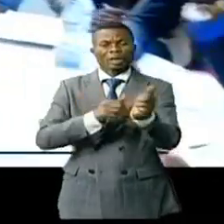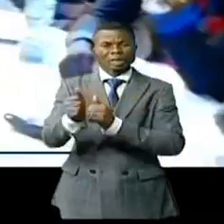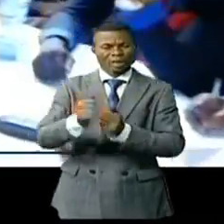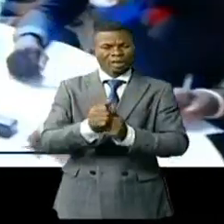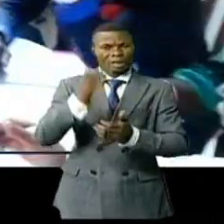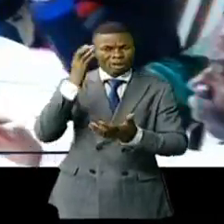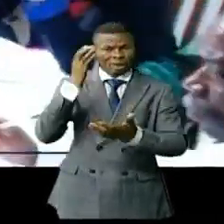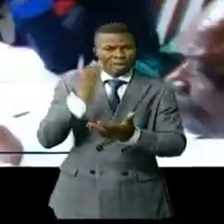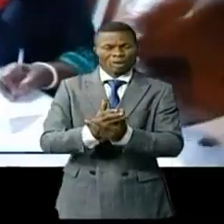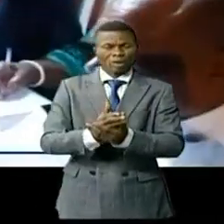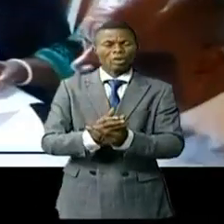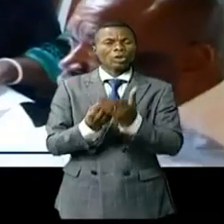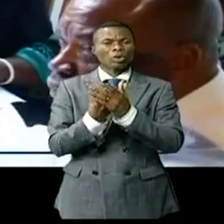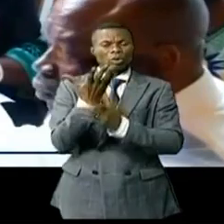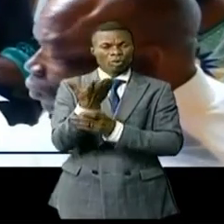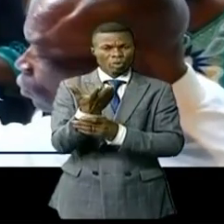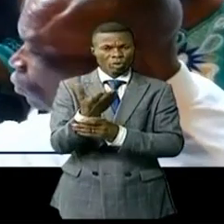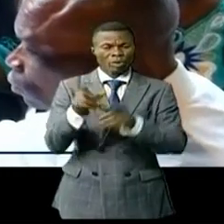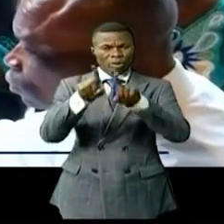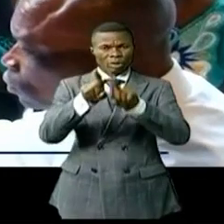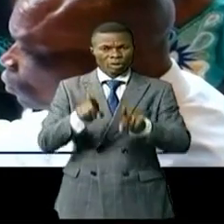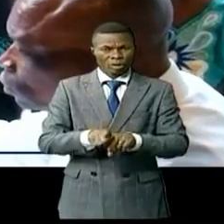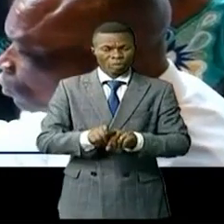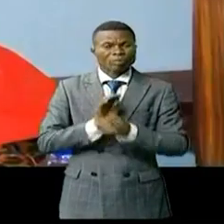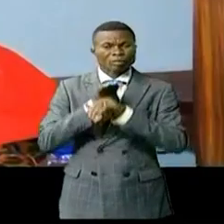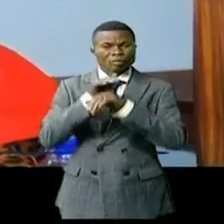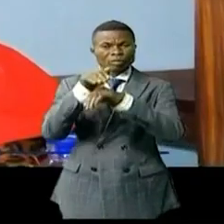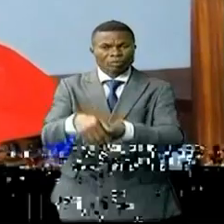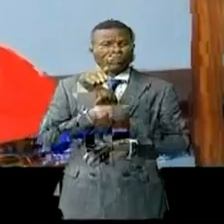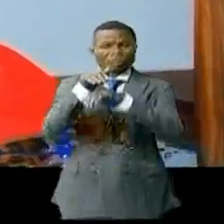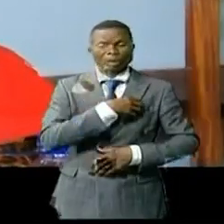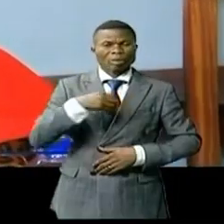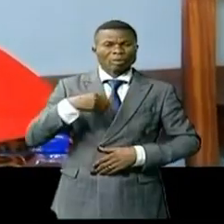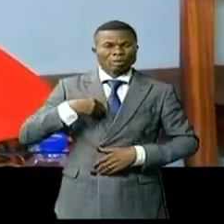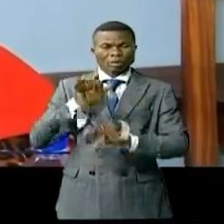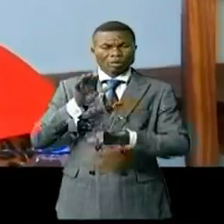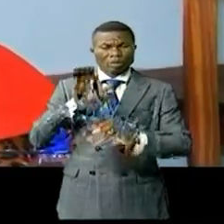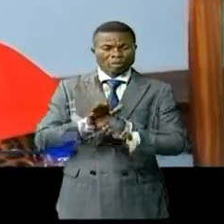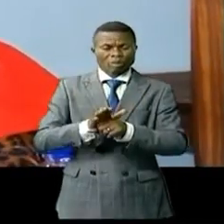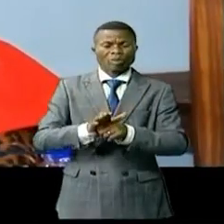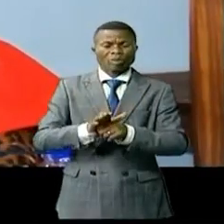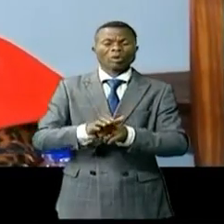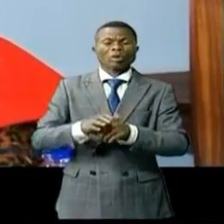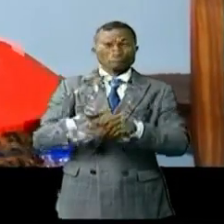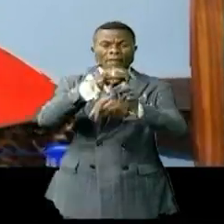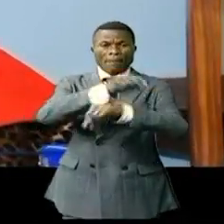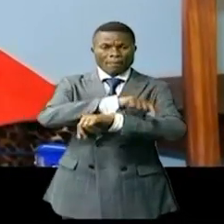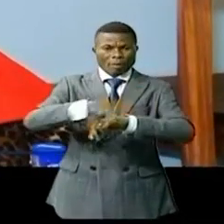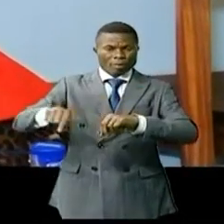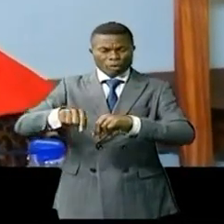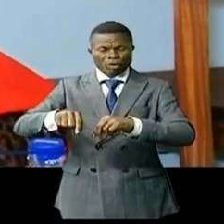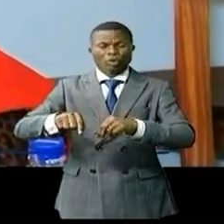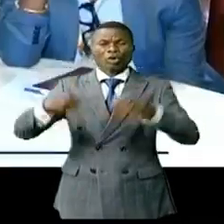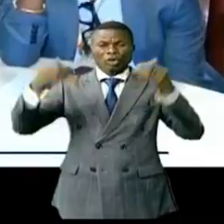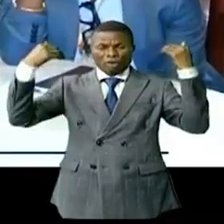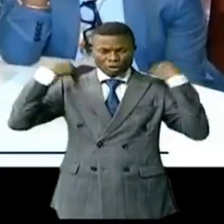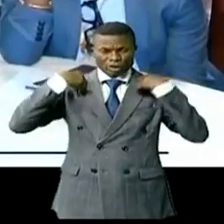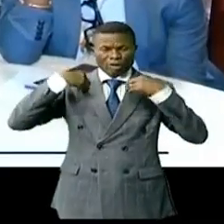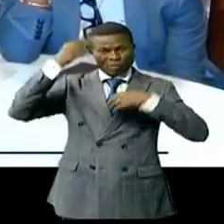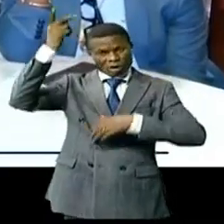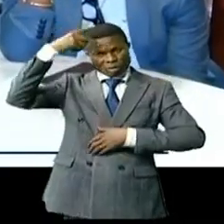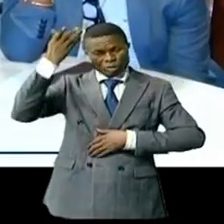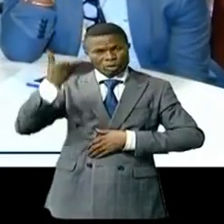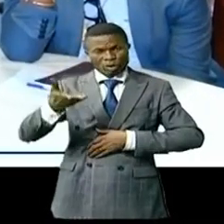aux autres ressources, ainsi que la participation des femmes aux prises de décisions. Les préparatifs de ces grands